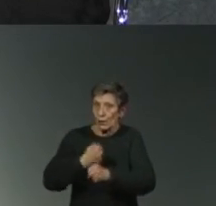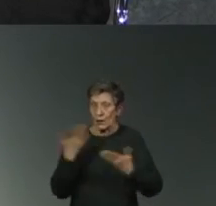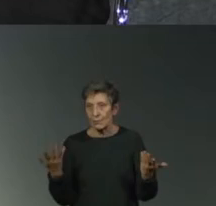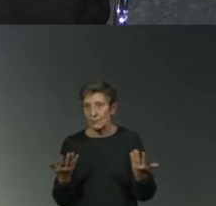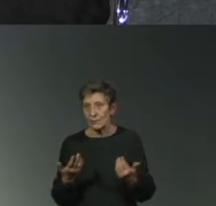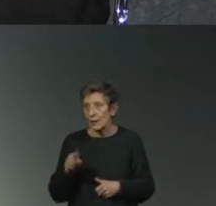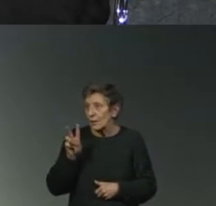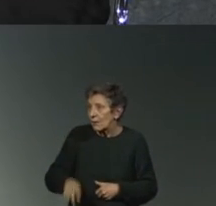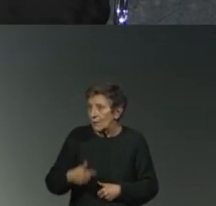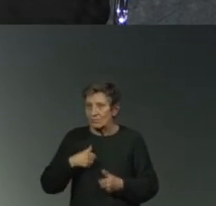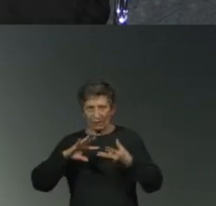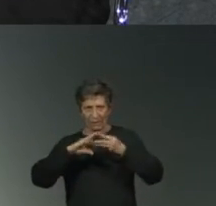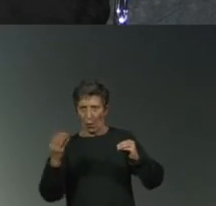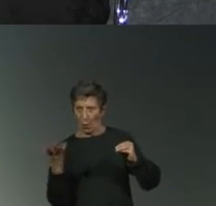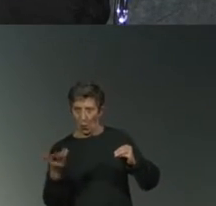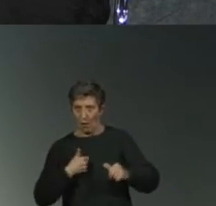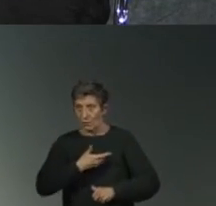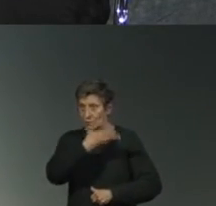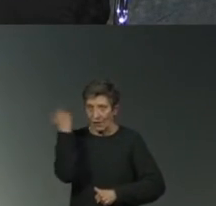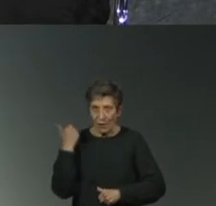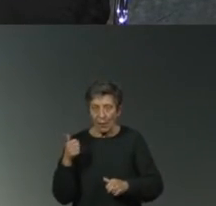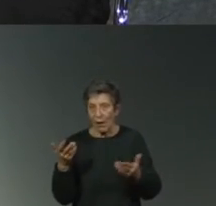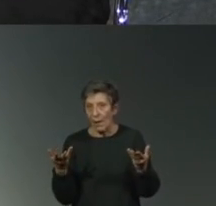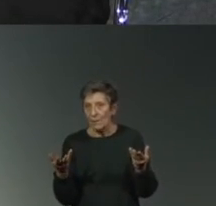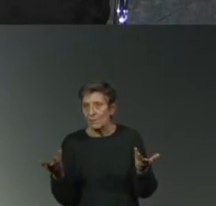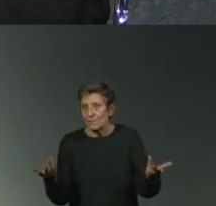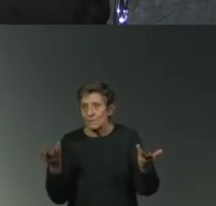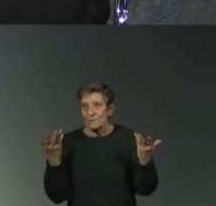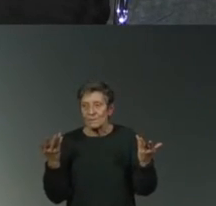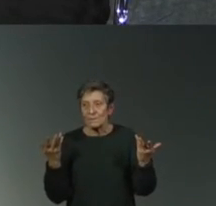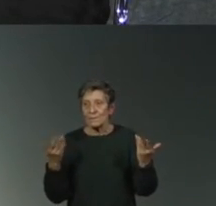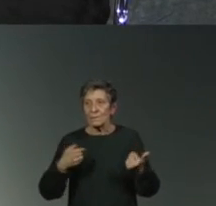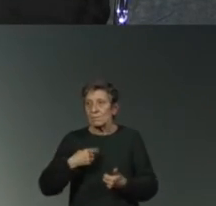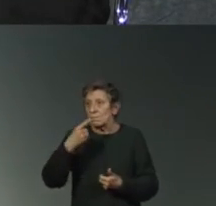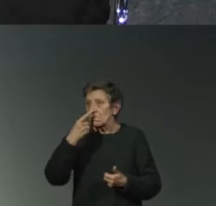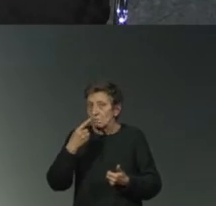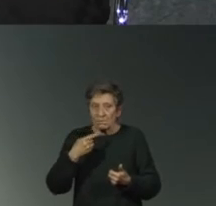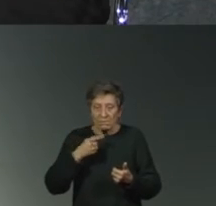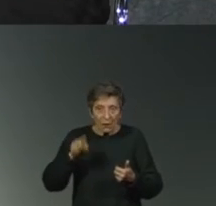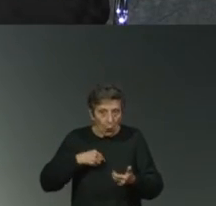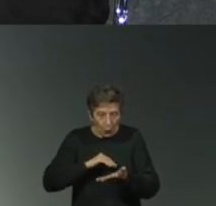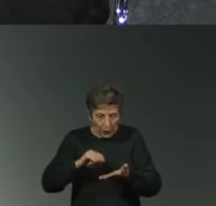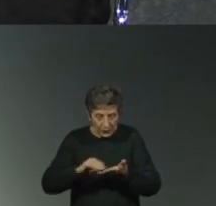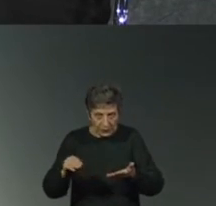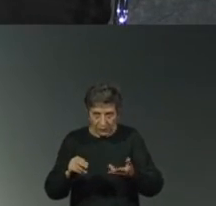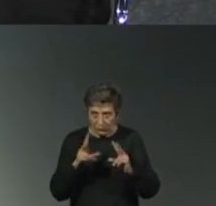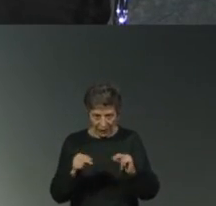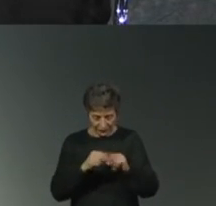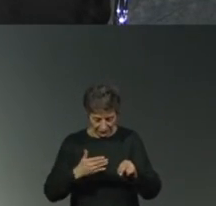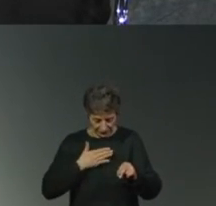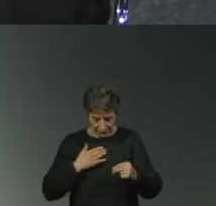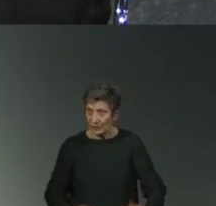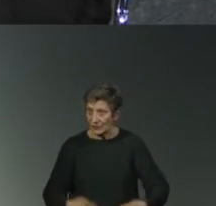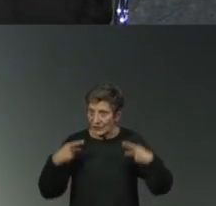trop quelle forme cela pourrait prendre. Est-ce que ce serait un récit autobiographique ? Est-ce que ça prendrait place dans un